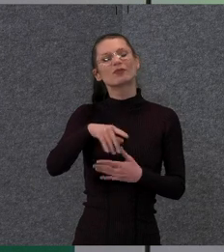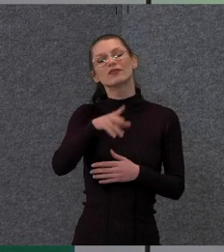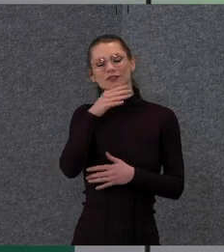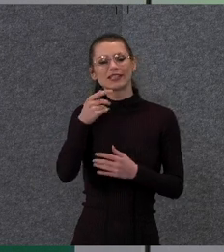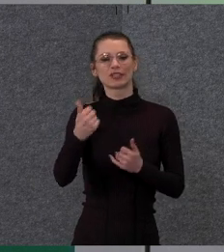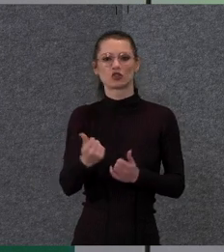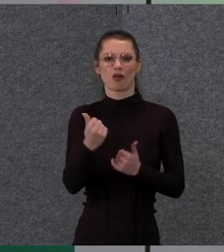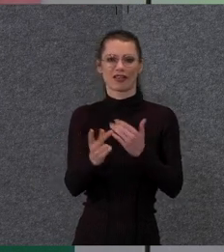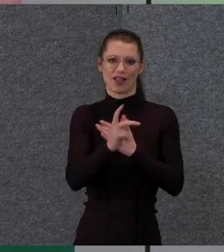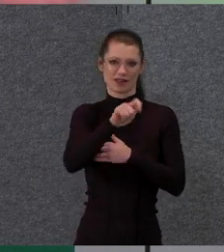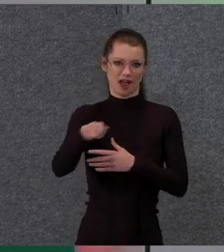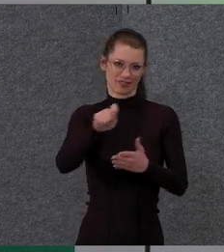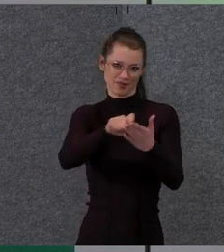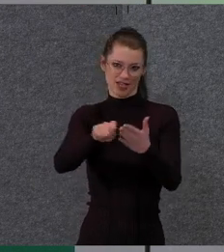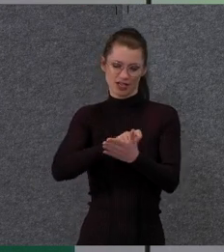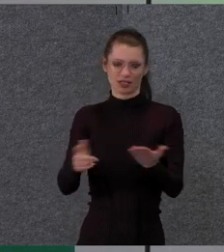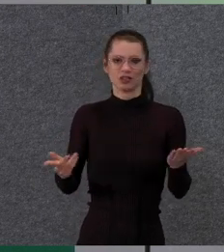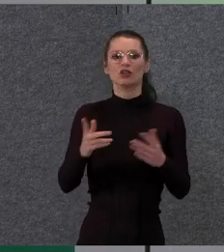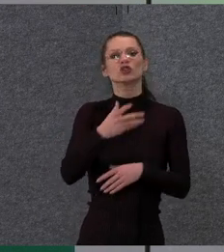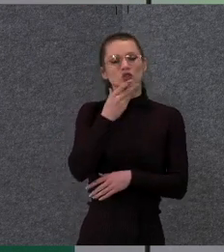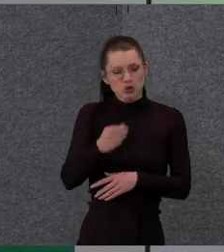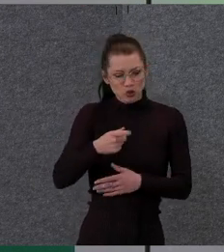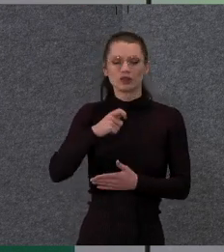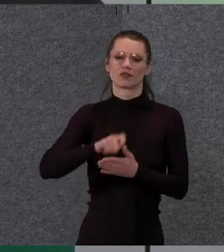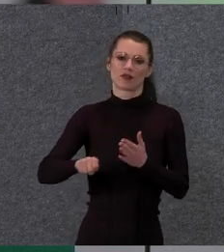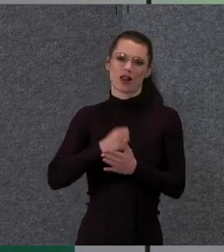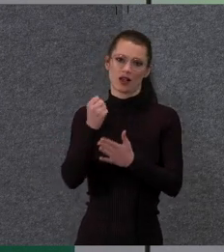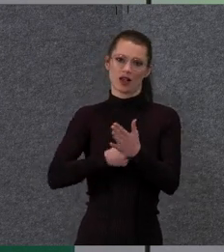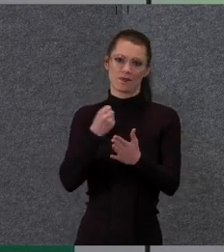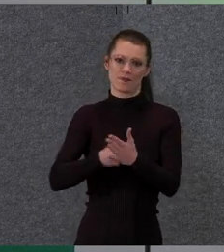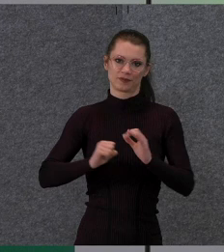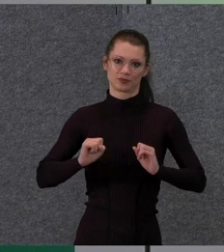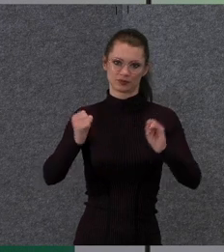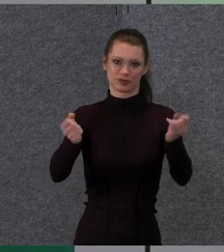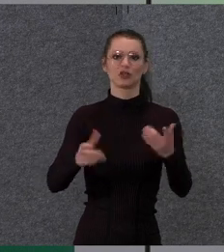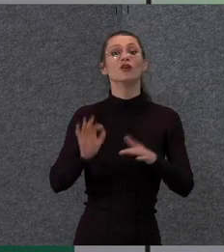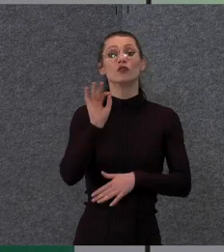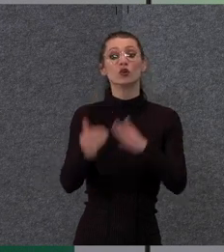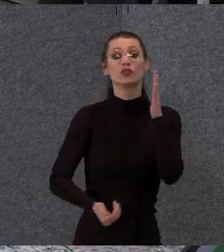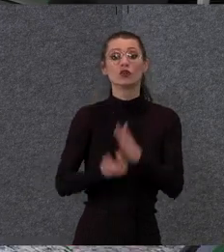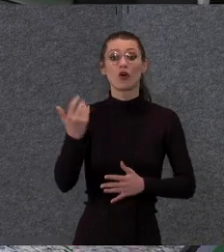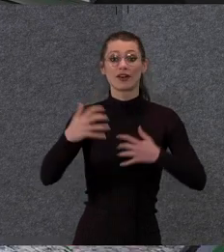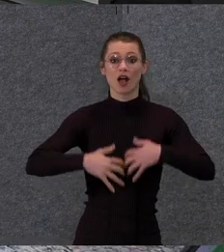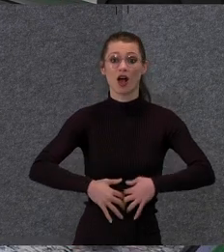und Kandidaten wählen und einen ganz hervorragenden Wahlkampf machen für den neuen Aufbruch. Dankeschön.